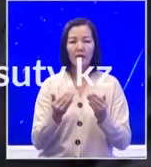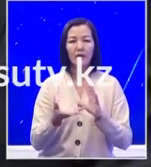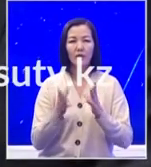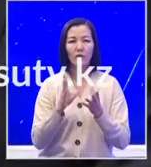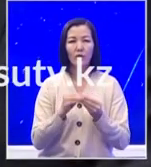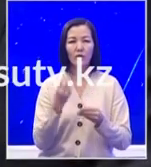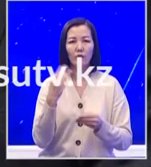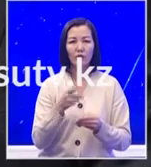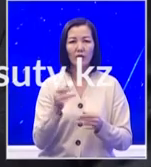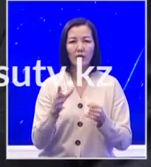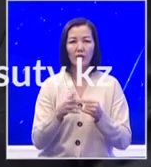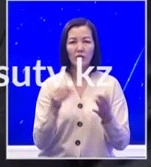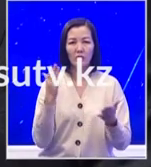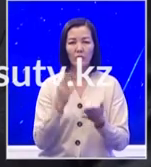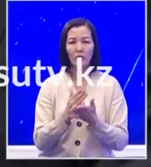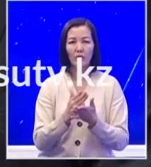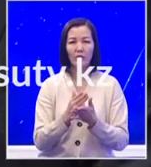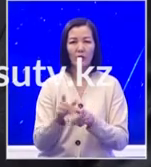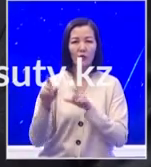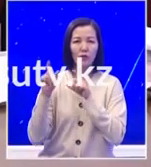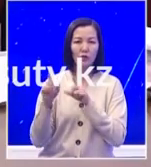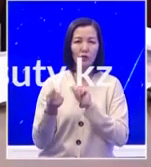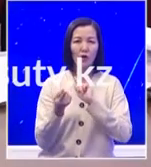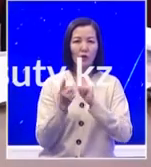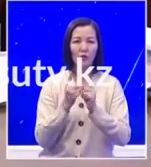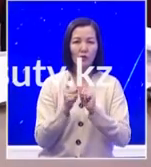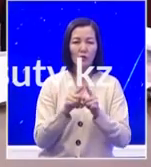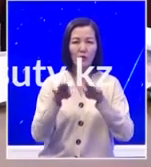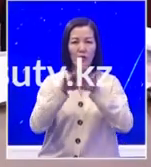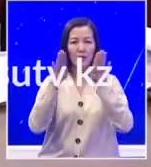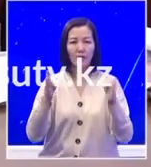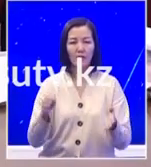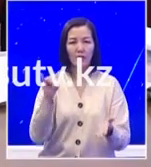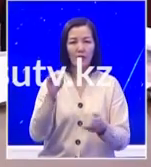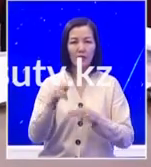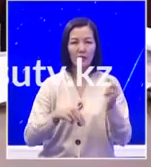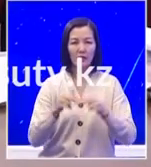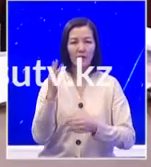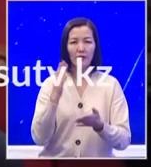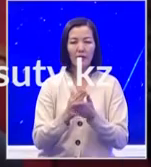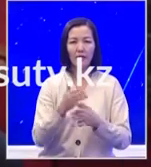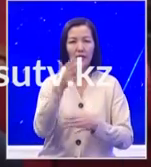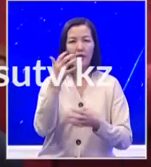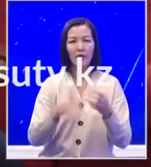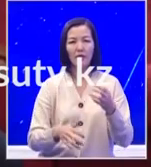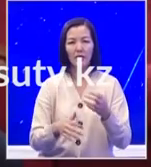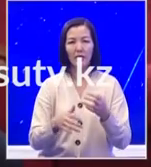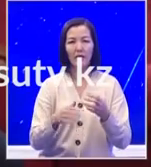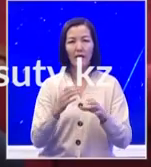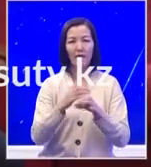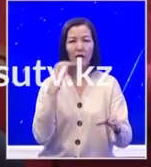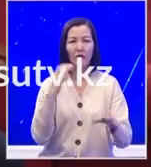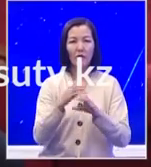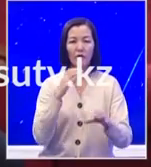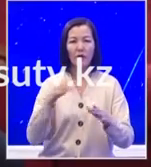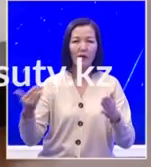шамамен 30 гектар болады, онда жүкті ауыстырып тиеу терминалы салынады. Яғни темір жол шикізаты жартылай вагондардан open top контейнерлеріне